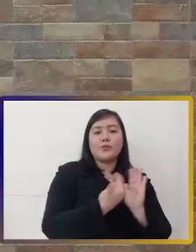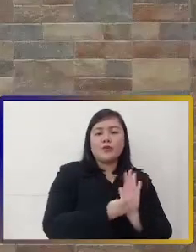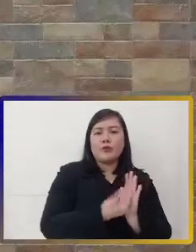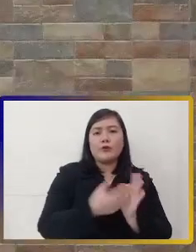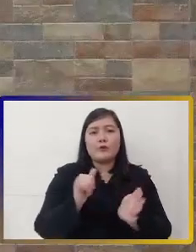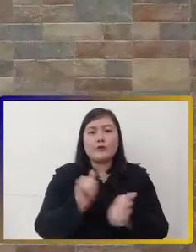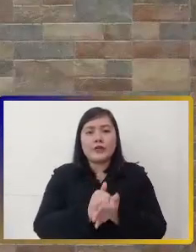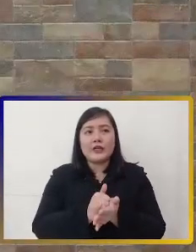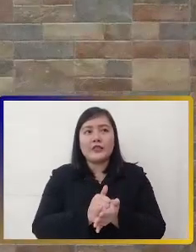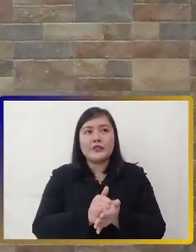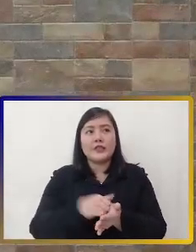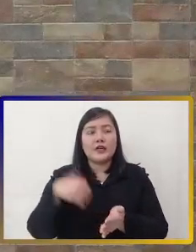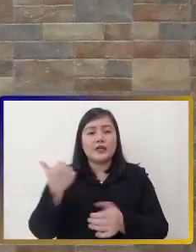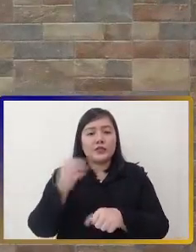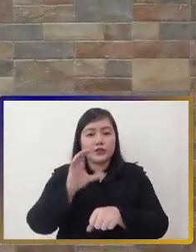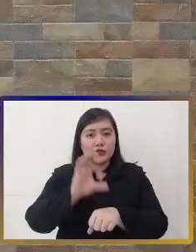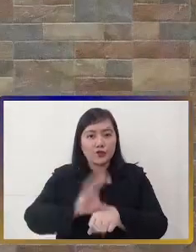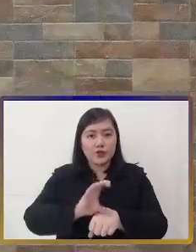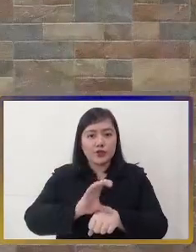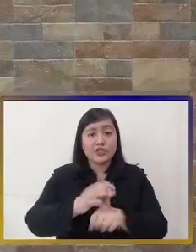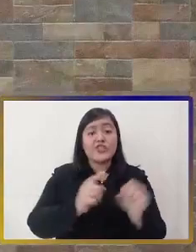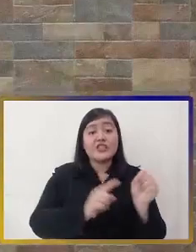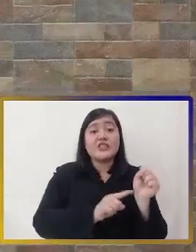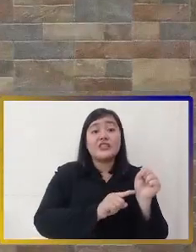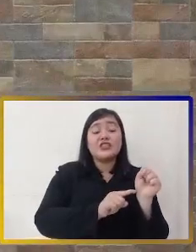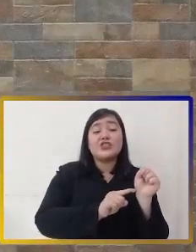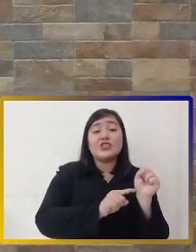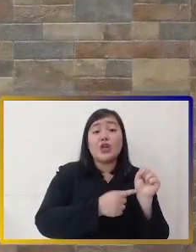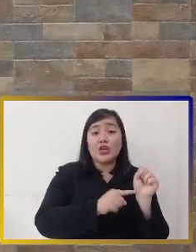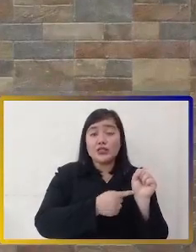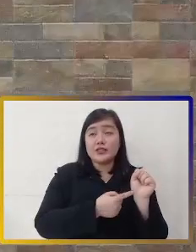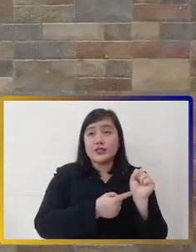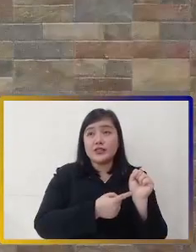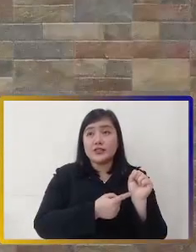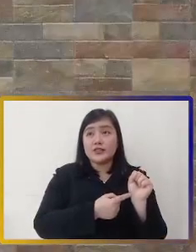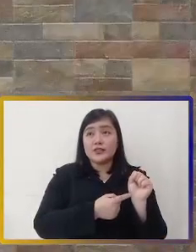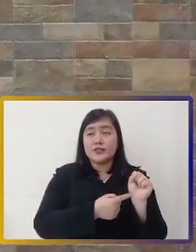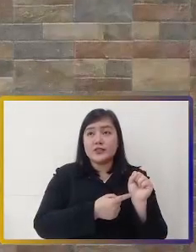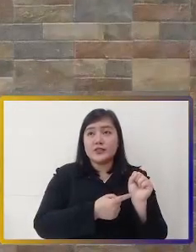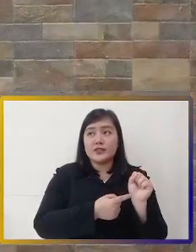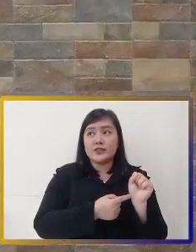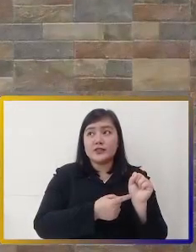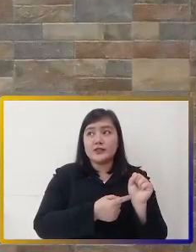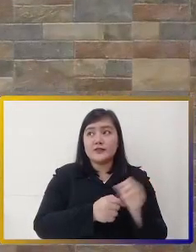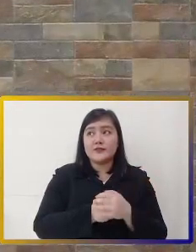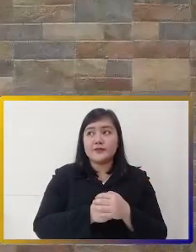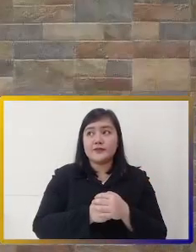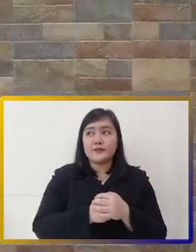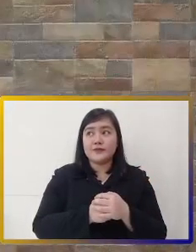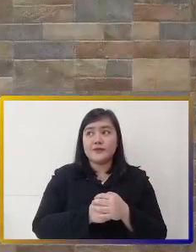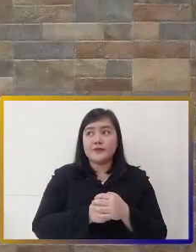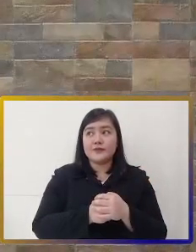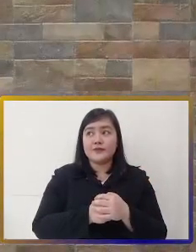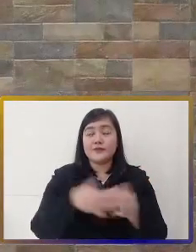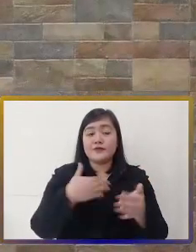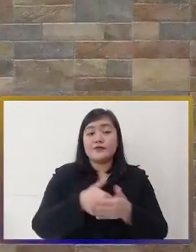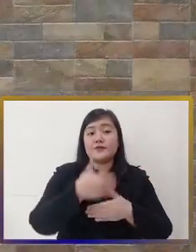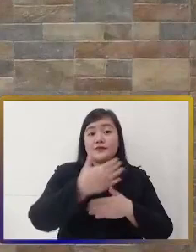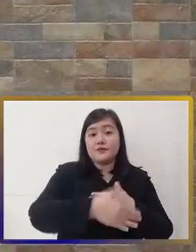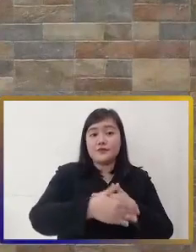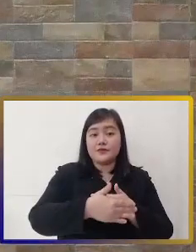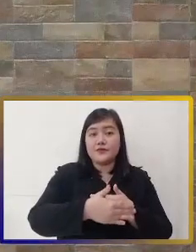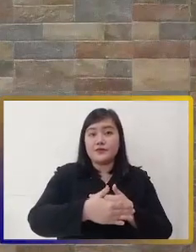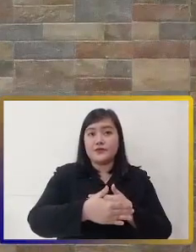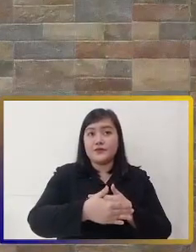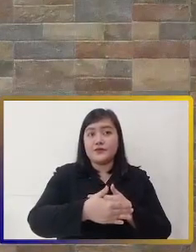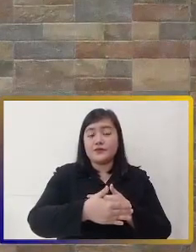existence ay dated at clearly makikita natin na yan ay nag-exist after